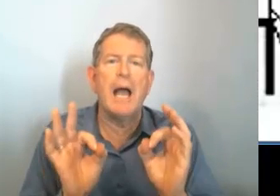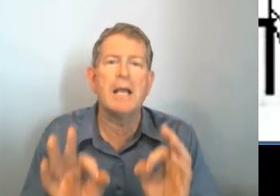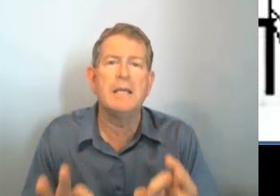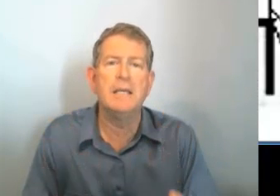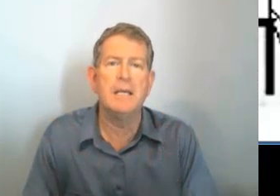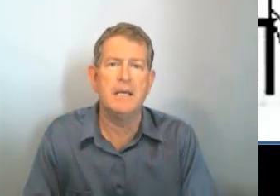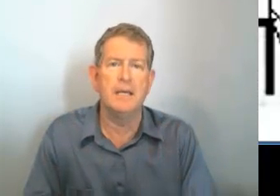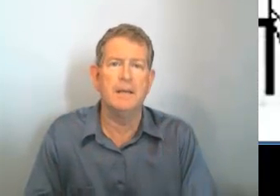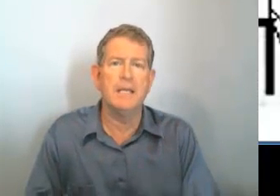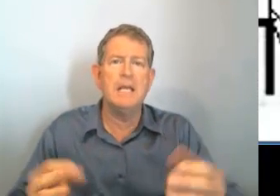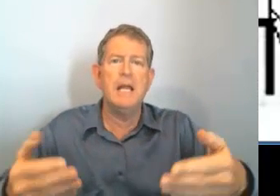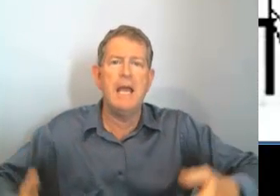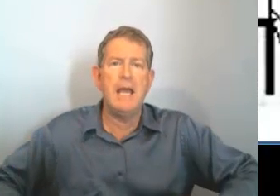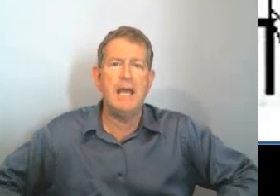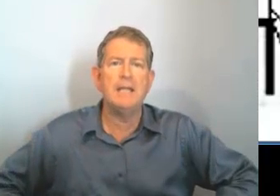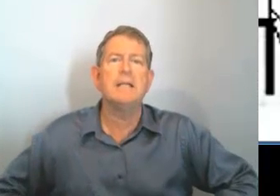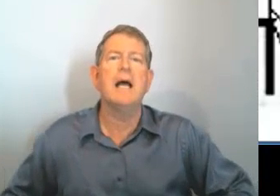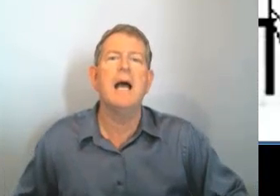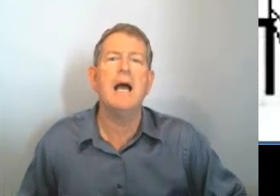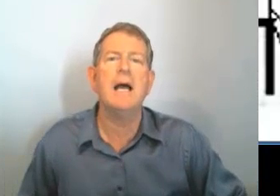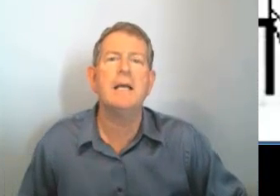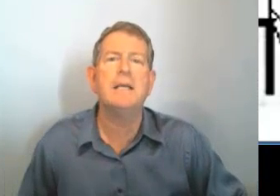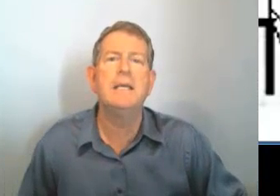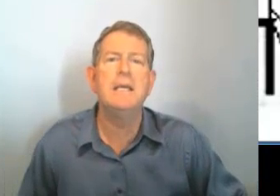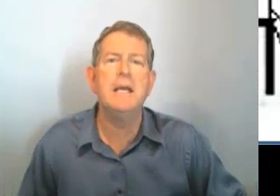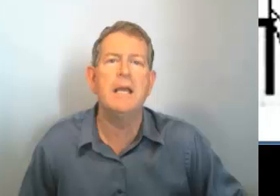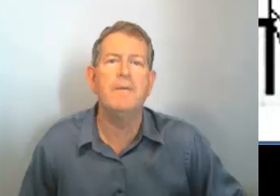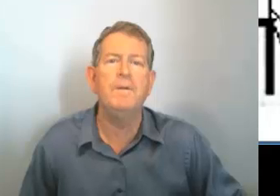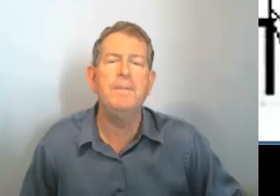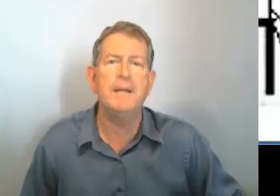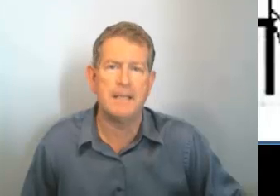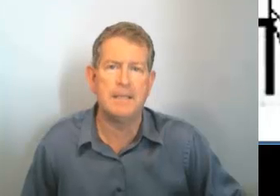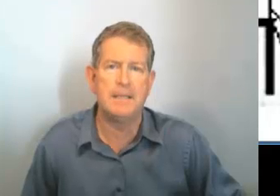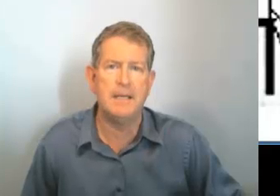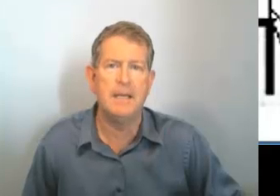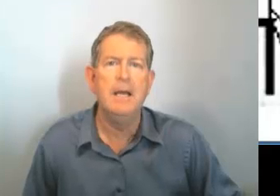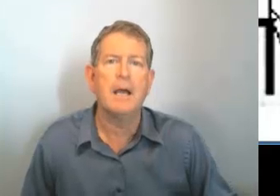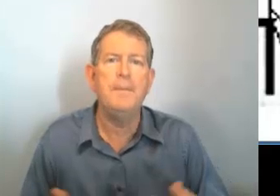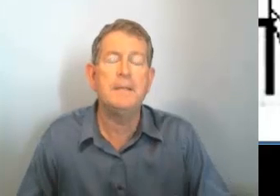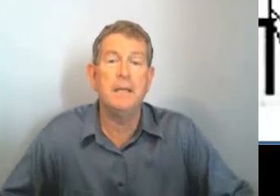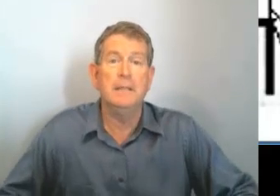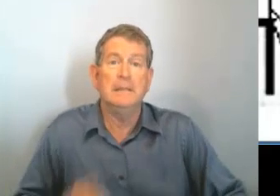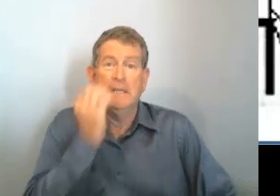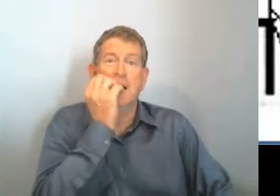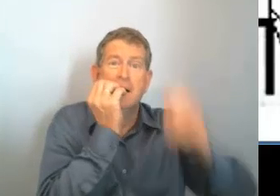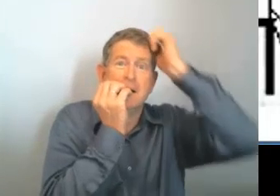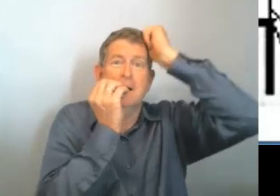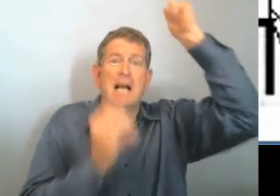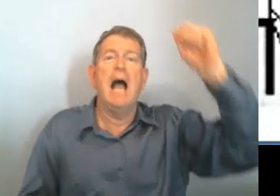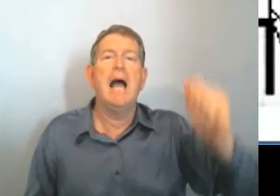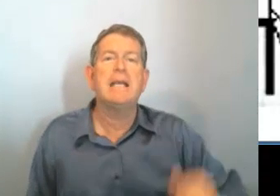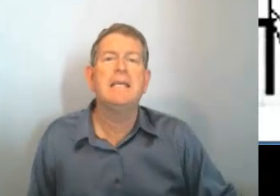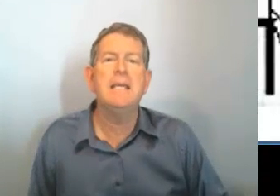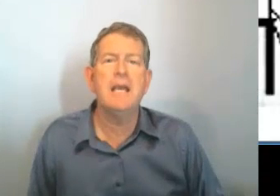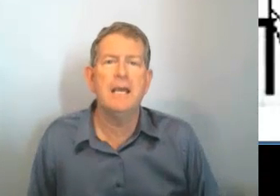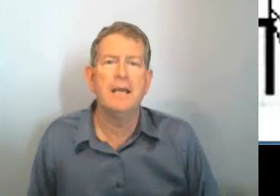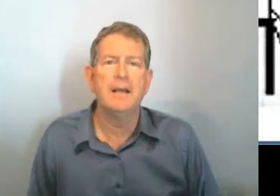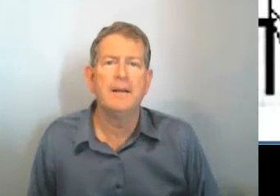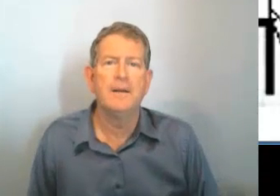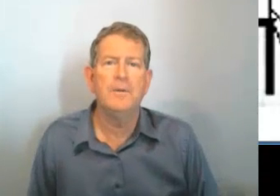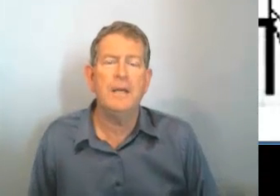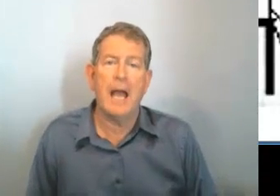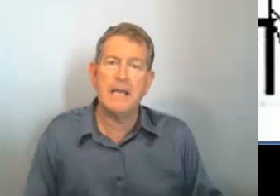est inquiet. Il est inquiet. Philippe est inquiet. Répétez.